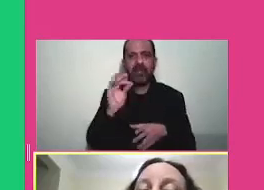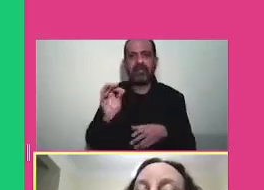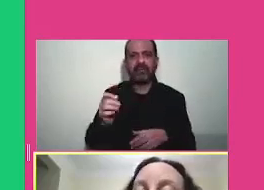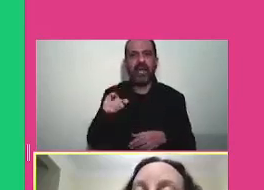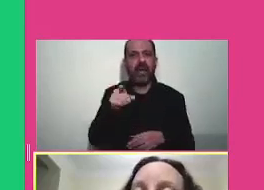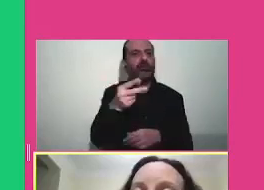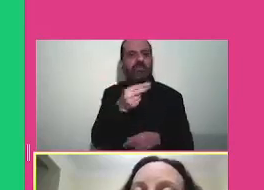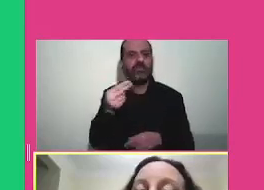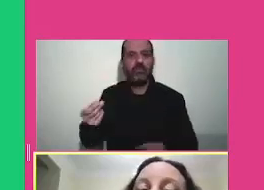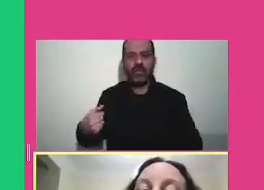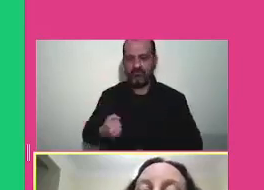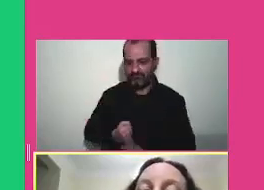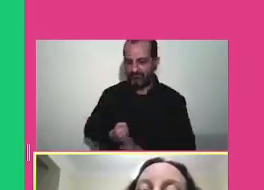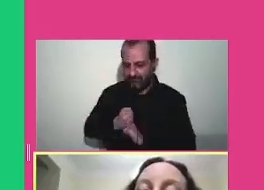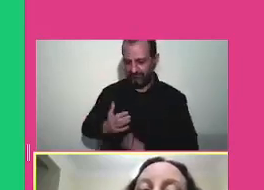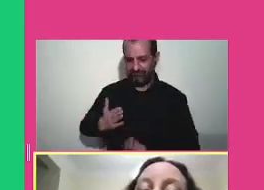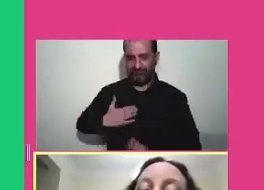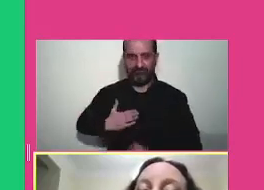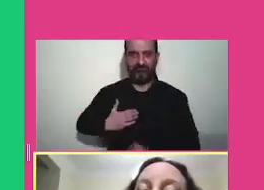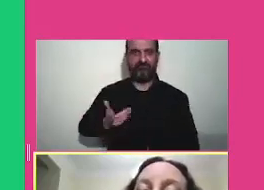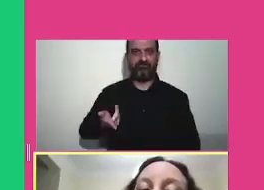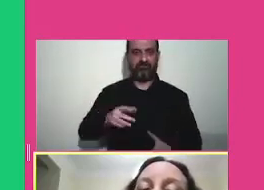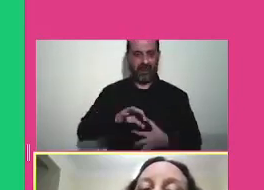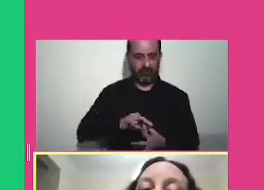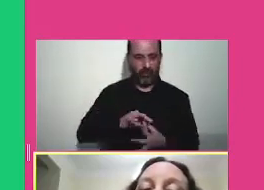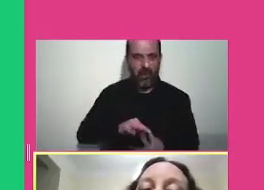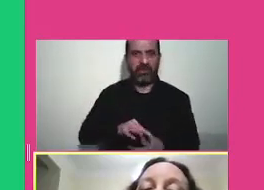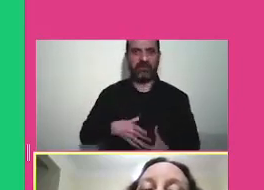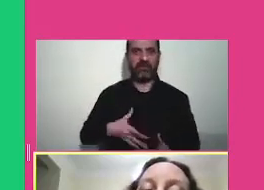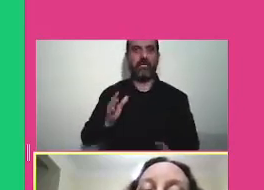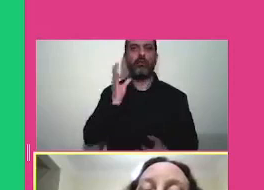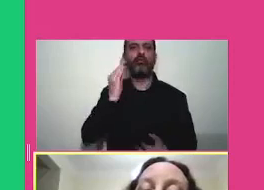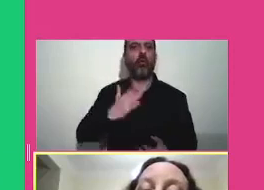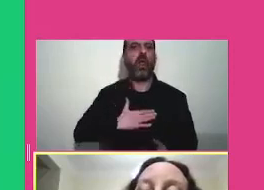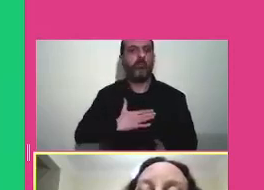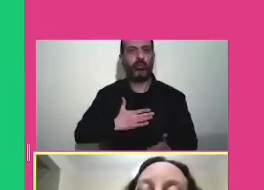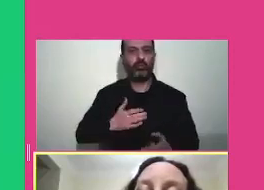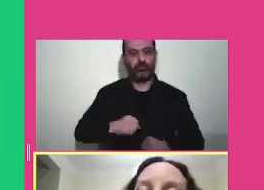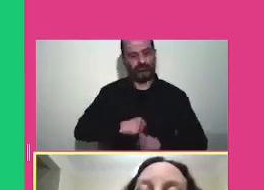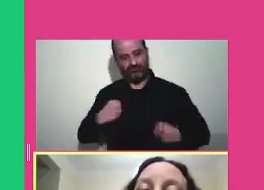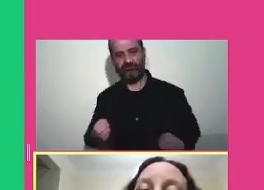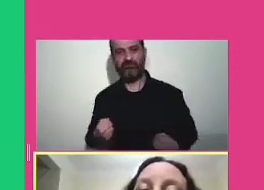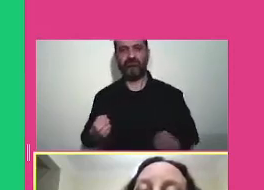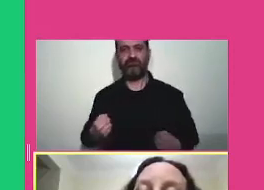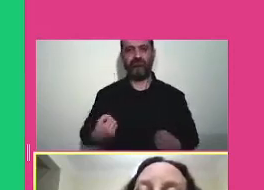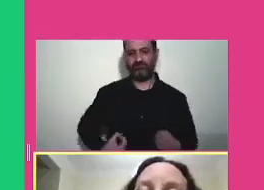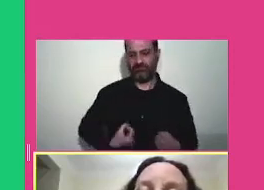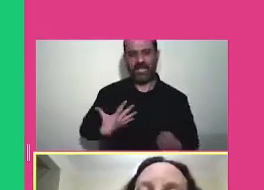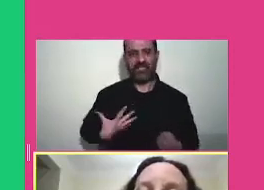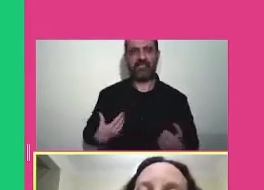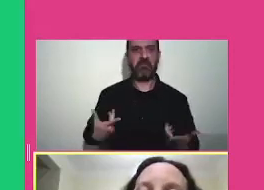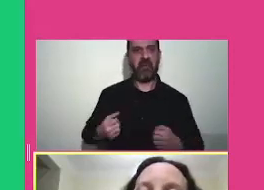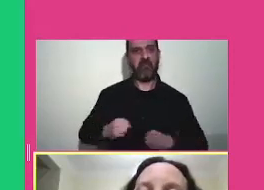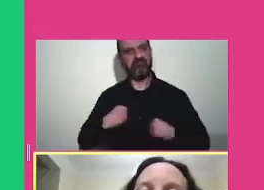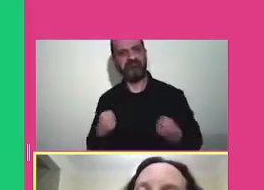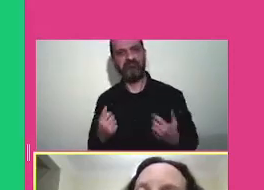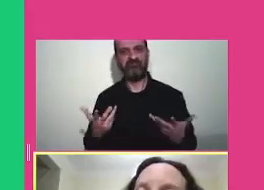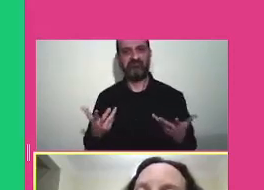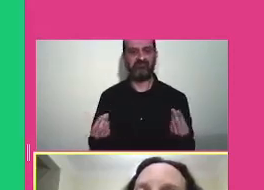αυτοεκτίμησης, αυτοπεποίθησης και ευρύτερα ενδυνάμωσης, συναισθηματικής ενδυνάμωσης